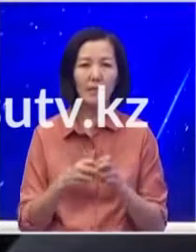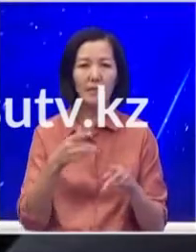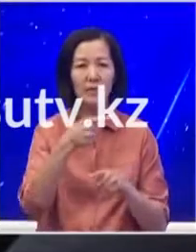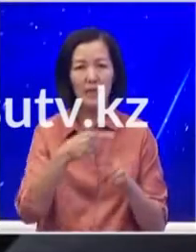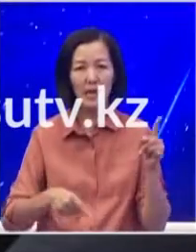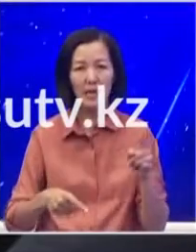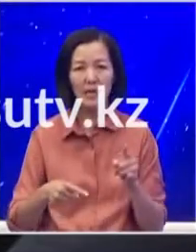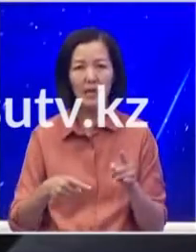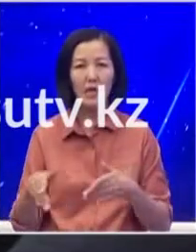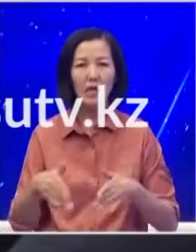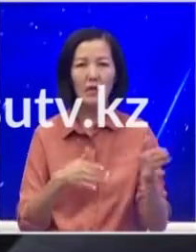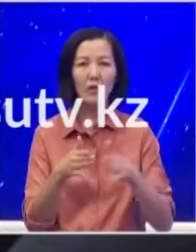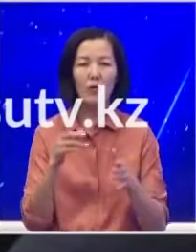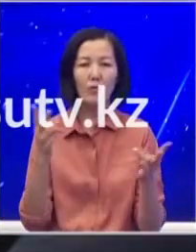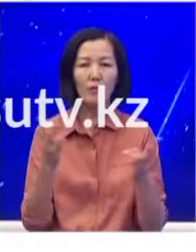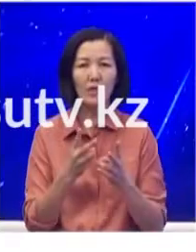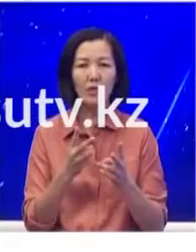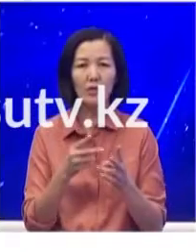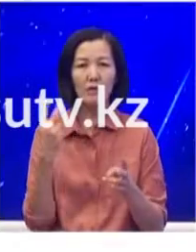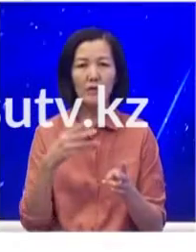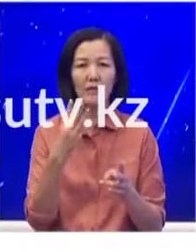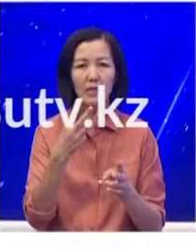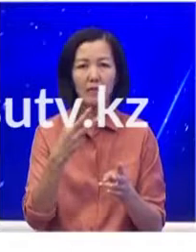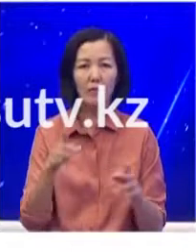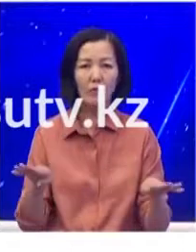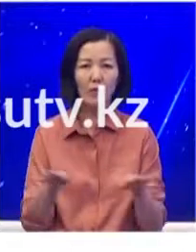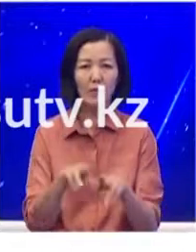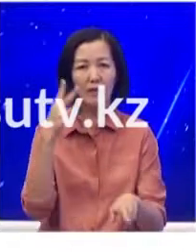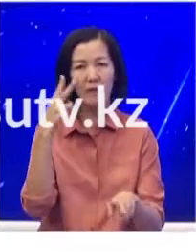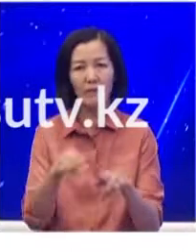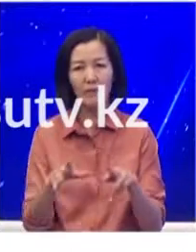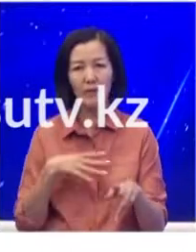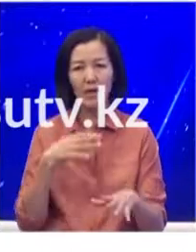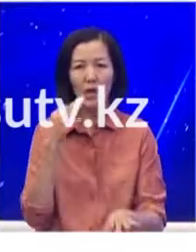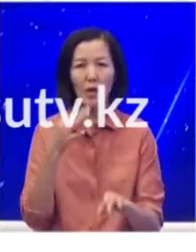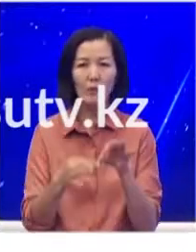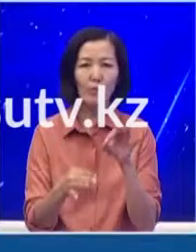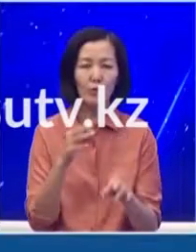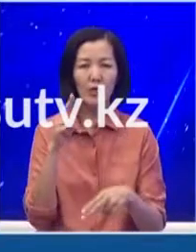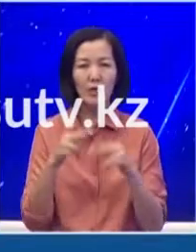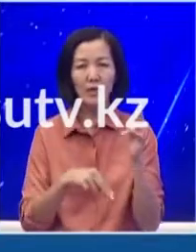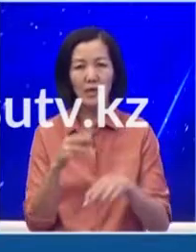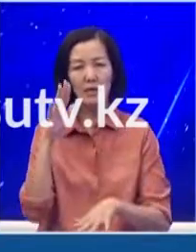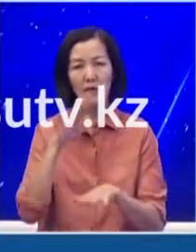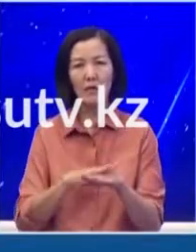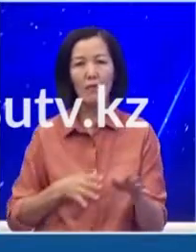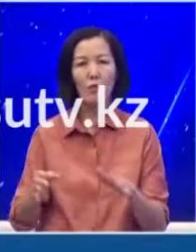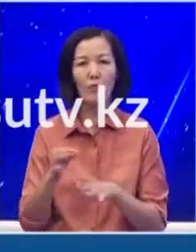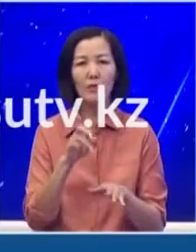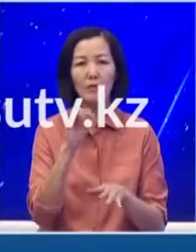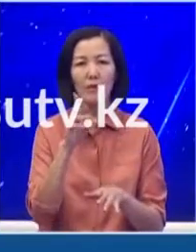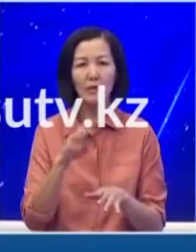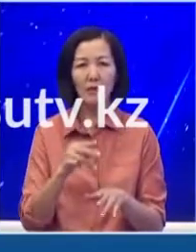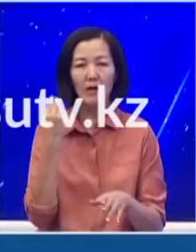с радиальными дорогами должна произойти в 2023 году. В ходе обсуждения деталей строительства аким области Амандык Баталов